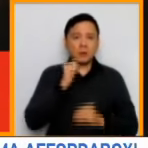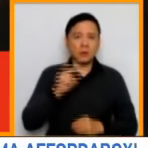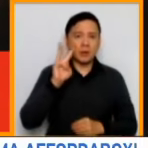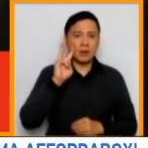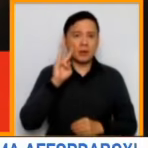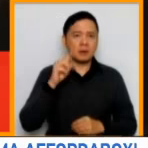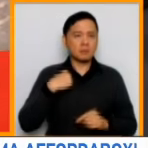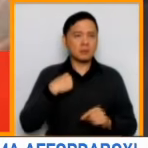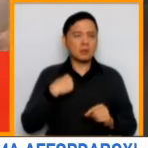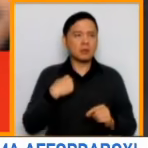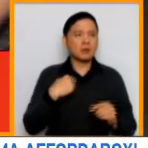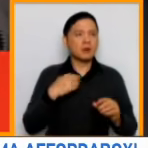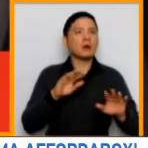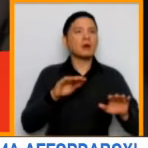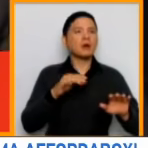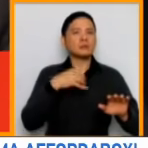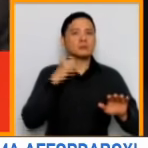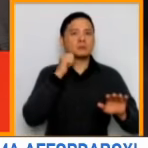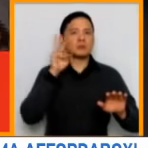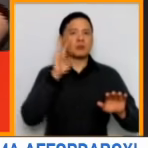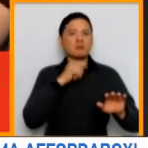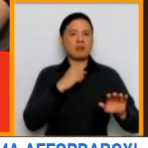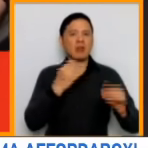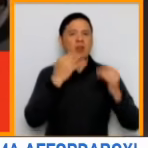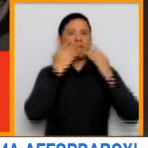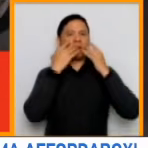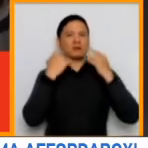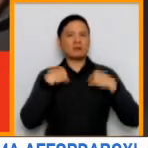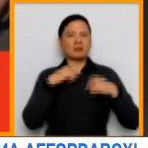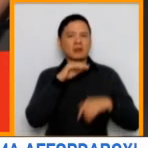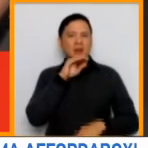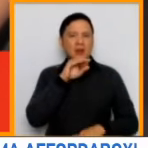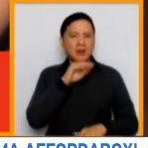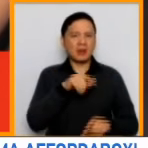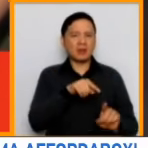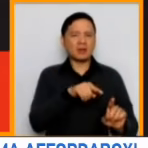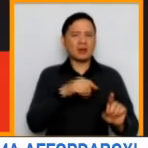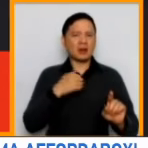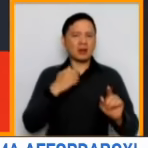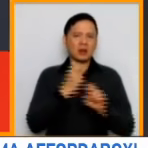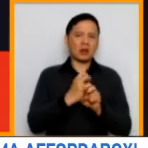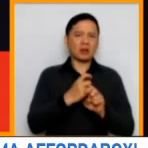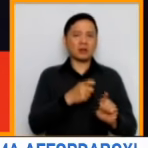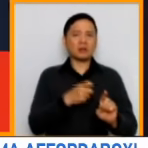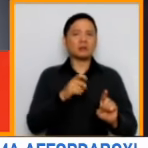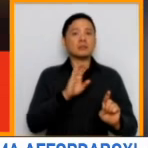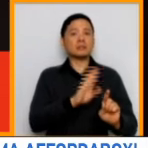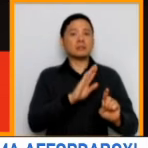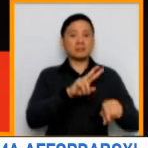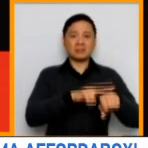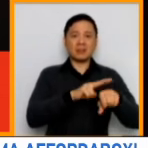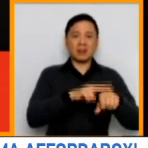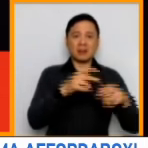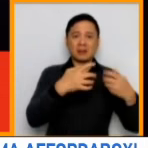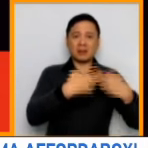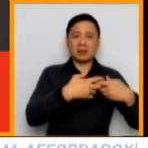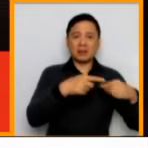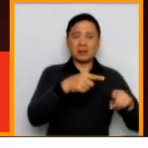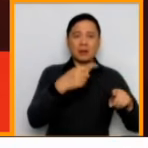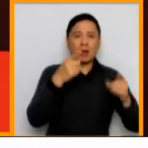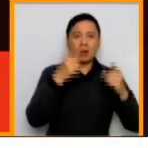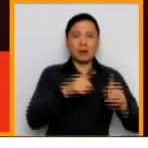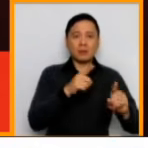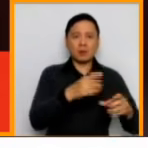ganun pala kahirap. Sa tapat lang ng cold storage facility ang kanyang kainan. Sir, may ammonia, may sumabog ha. Na ano,